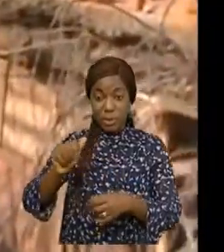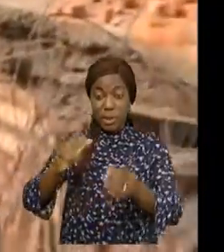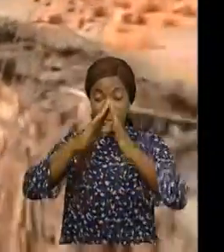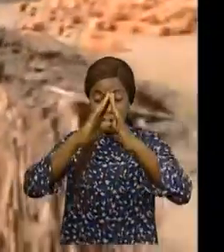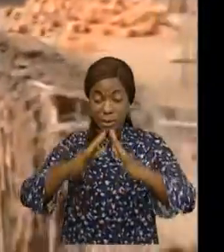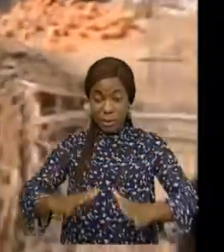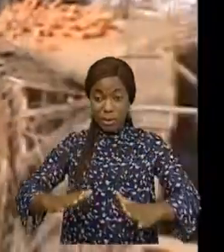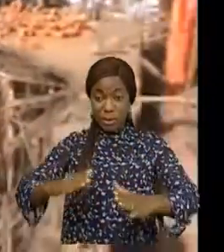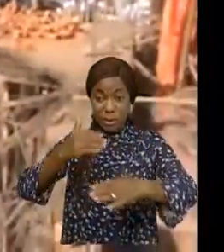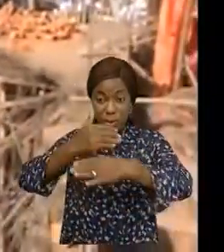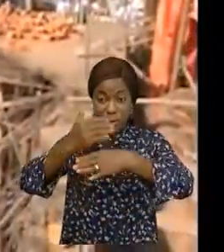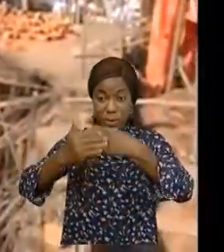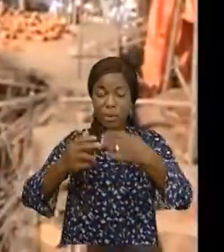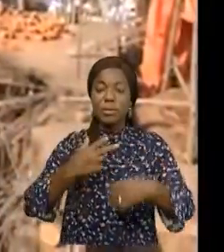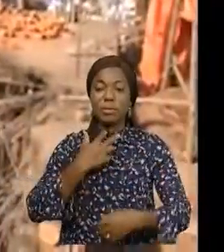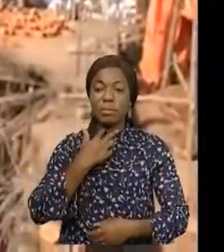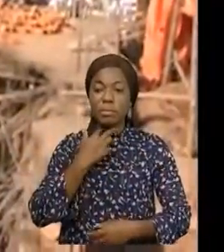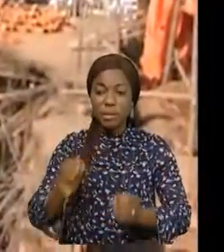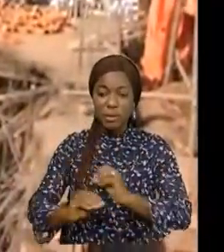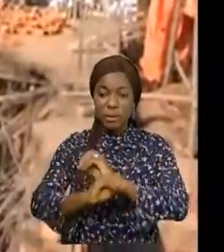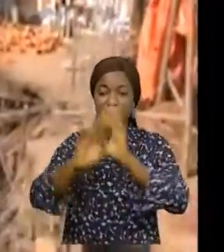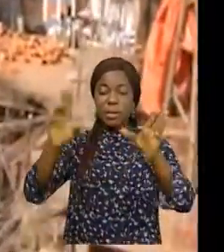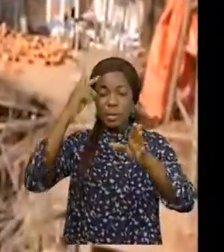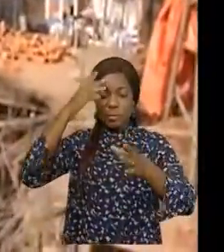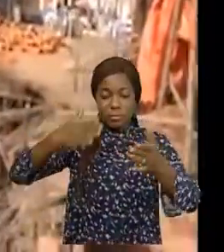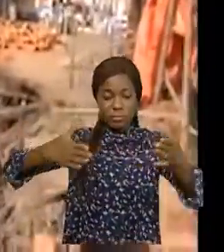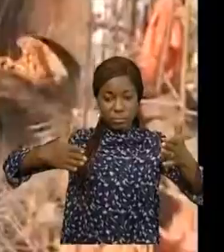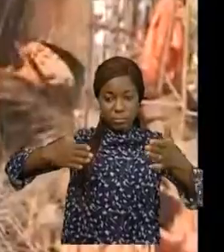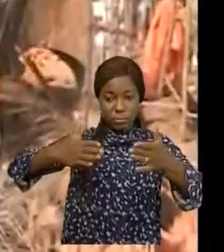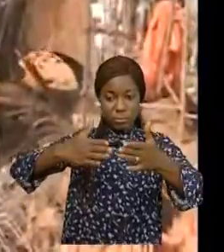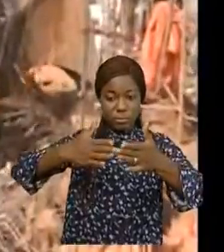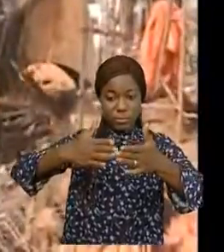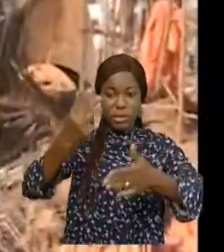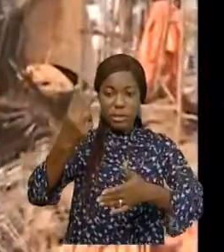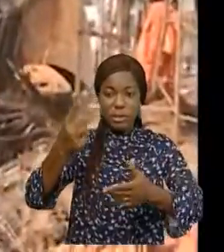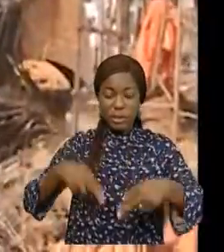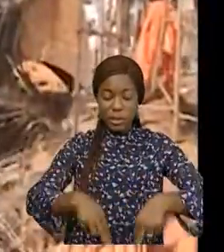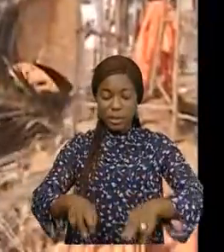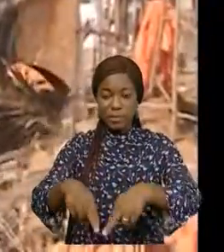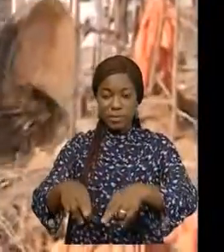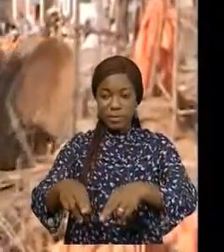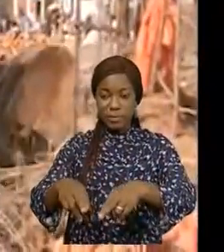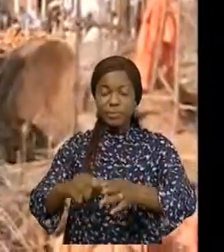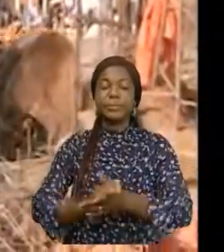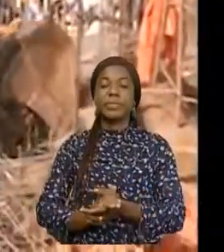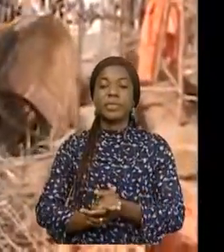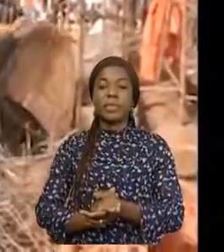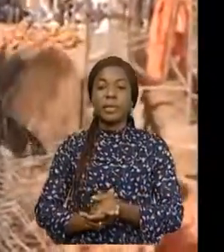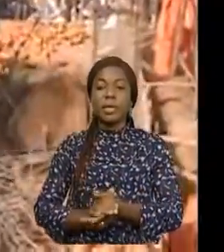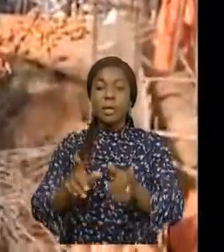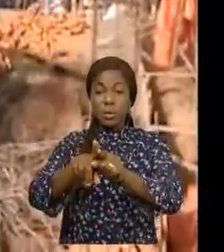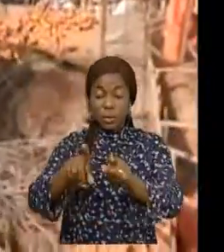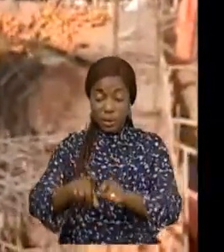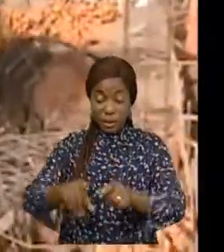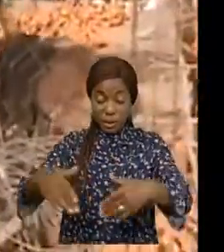en construction qui bloquait la visibilité sur les croisements des deux avenues, notamment du lac et du boulevard Patrice-Emery Lumumba vers la